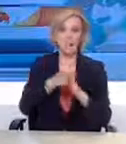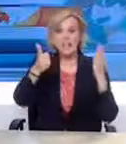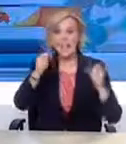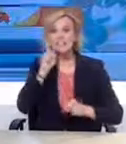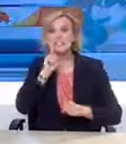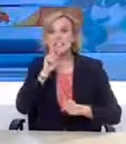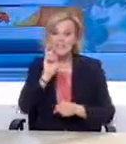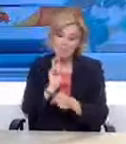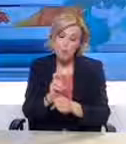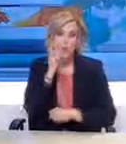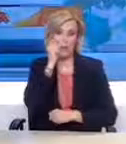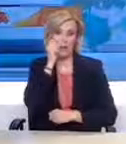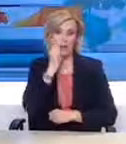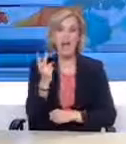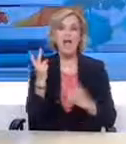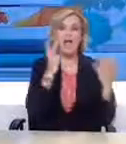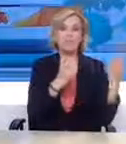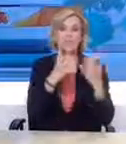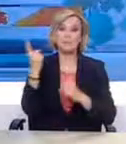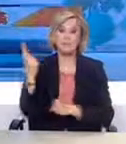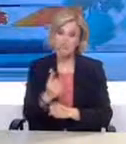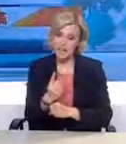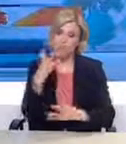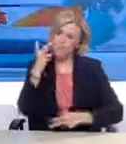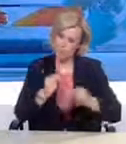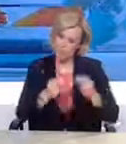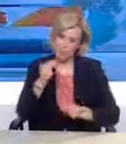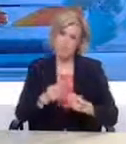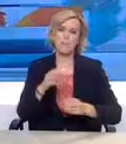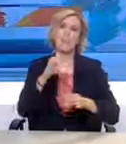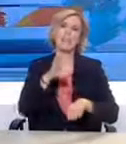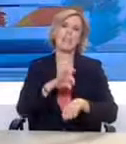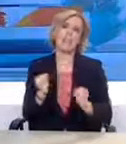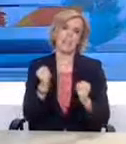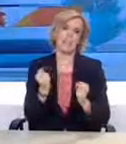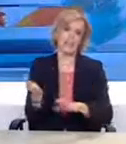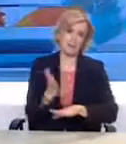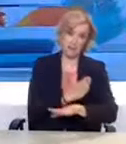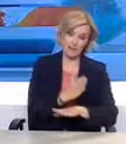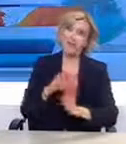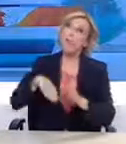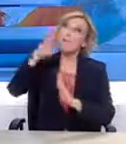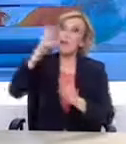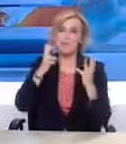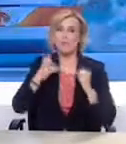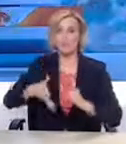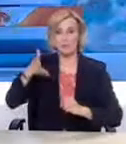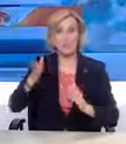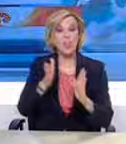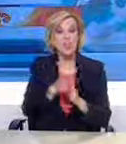Το 77% έχει υποκείμενο νόσημα ή ηλικία 70 ετών και άνω. 16 ασθενείς έχουν εξέλθει από τις